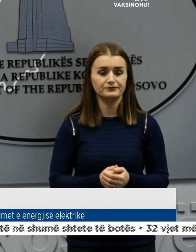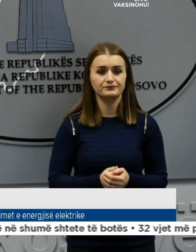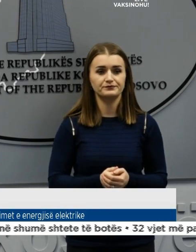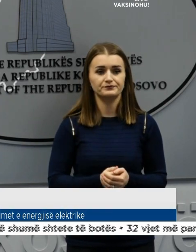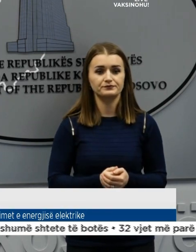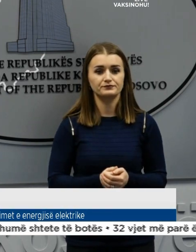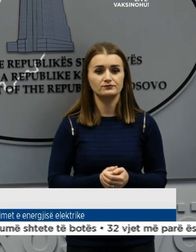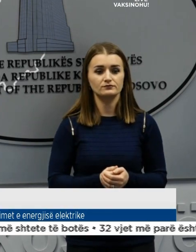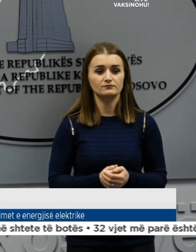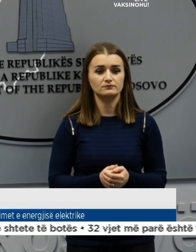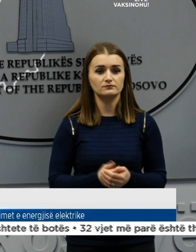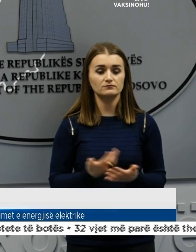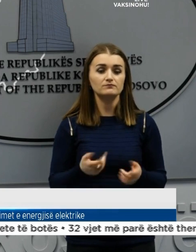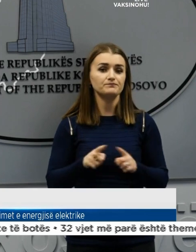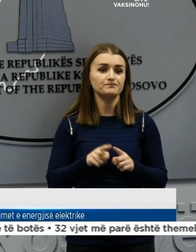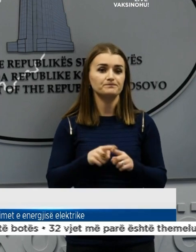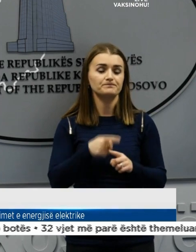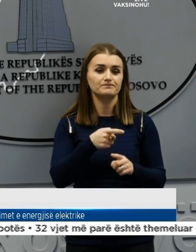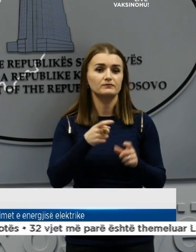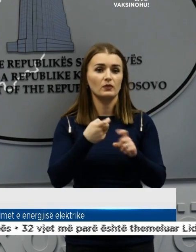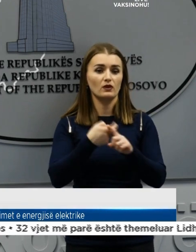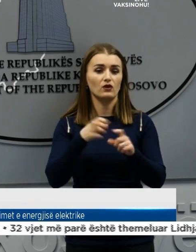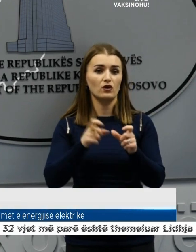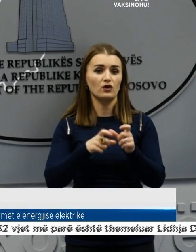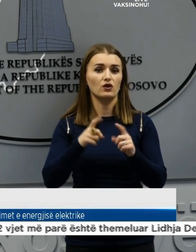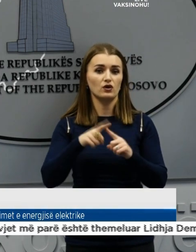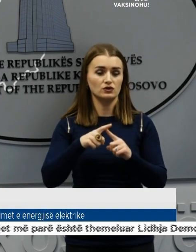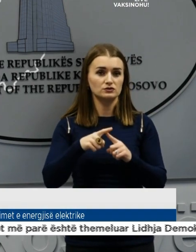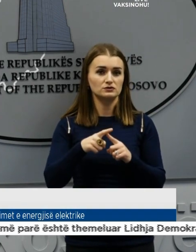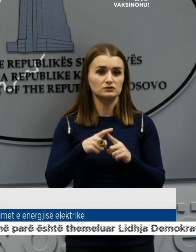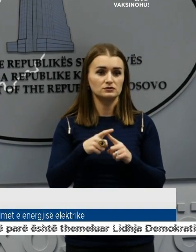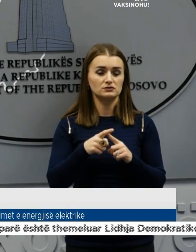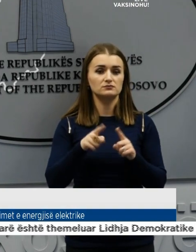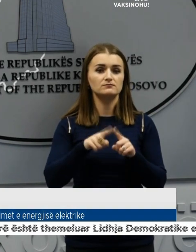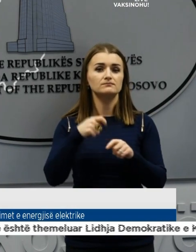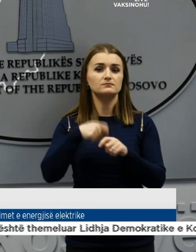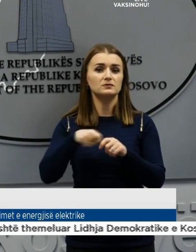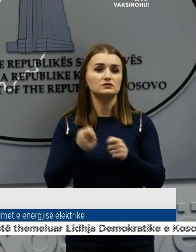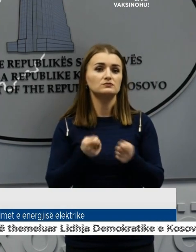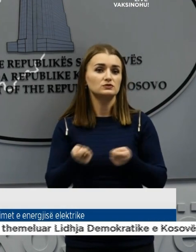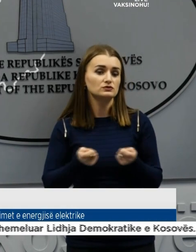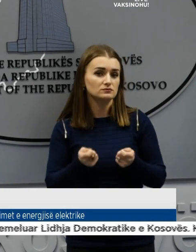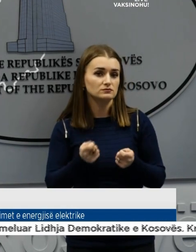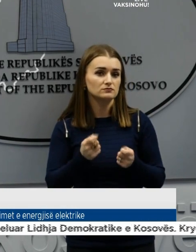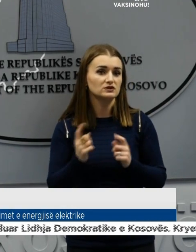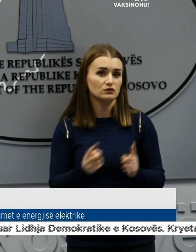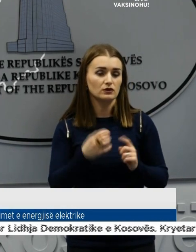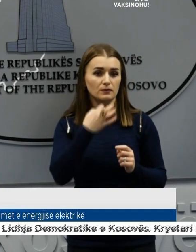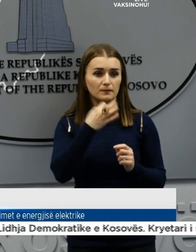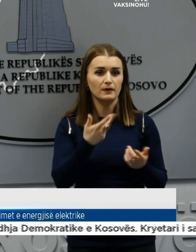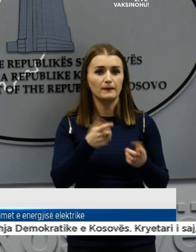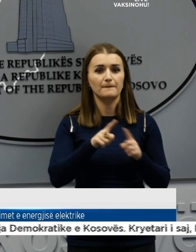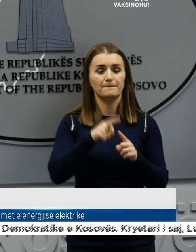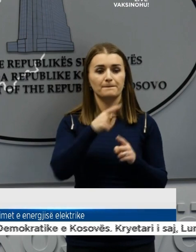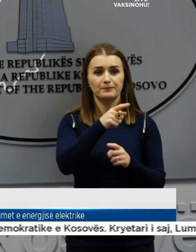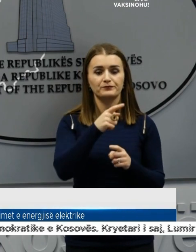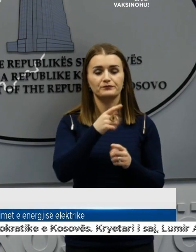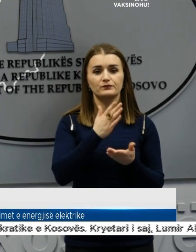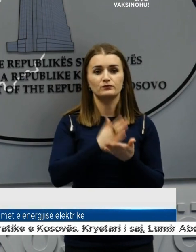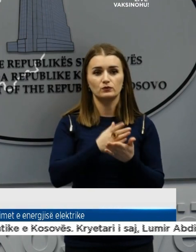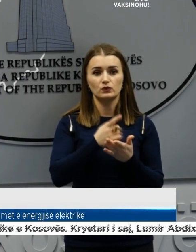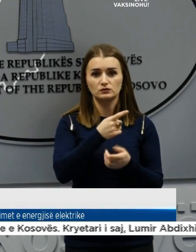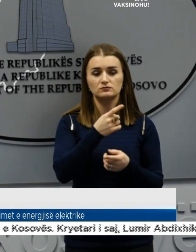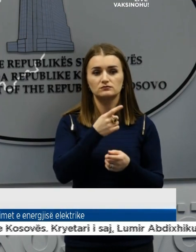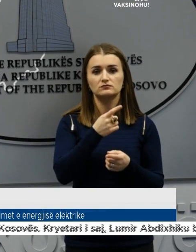e situatës, kost duke u bazuar në kodet teknike të operimit sistemit, ka njoftuar operatorin e shpëndarjes